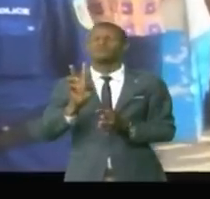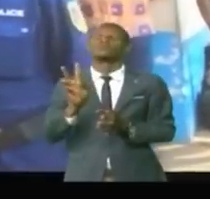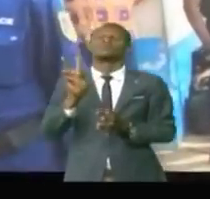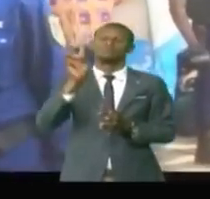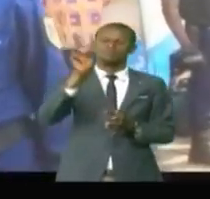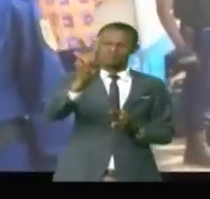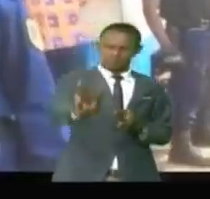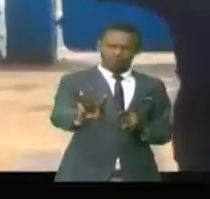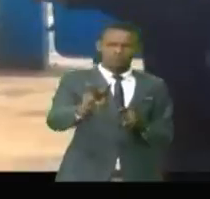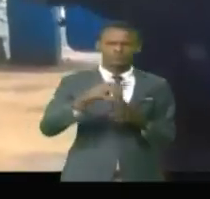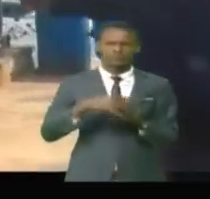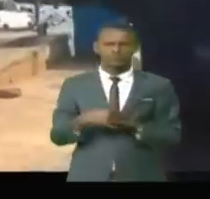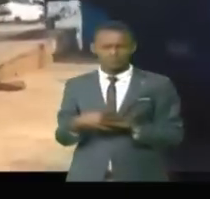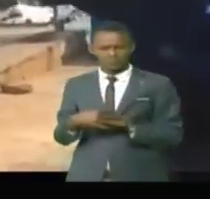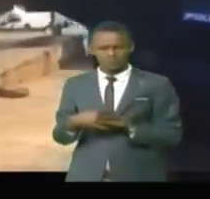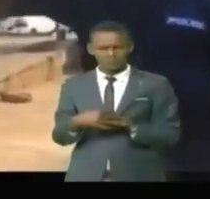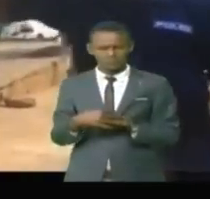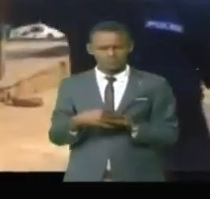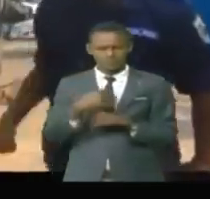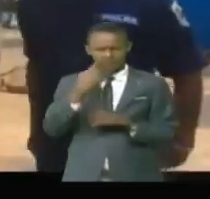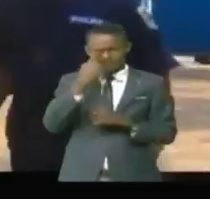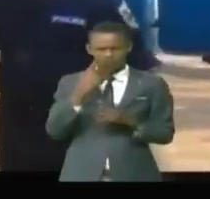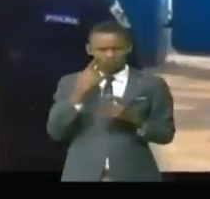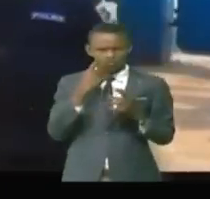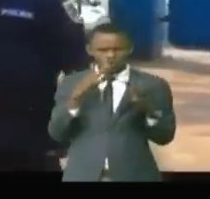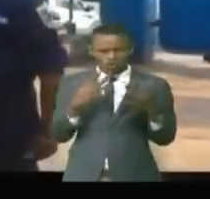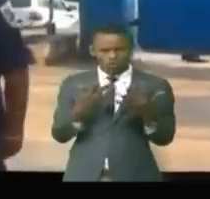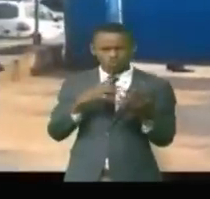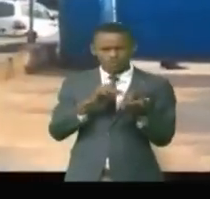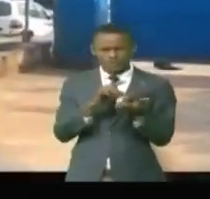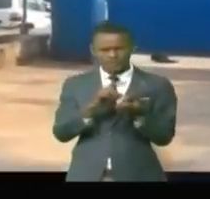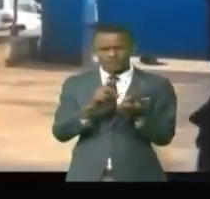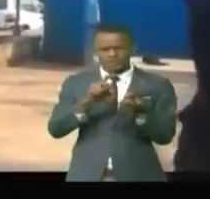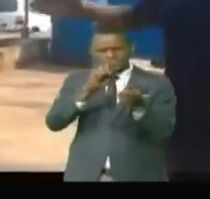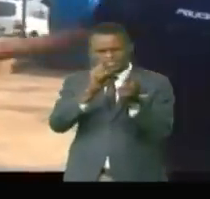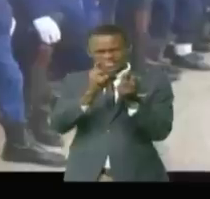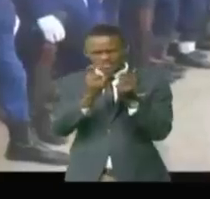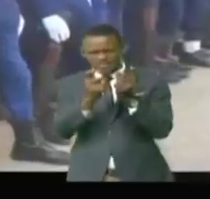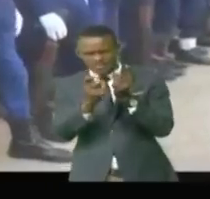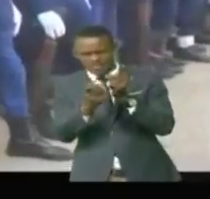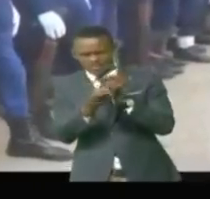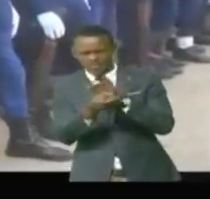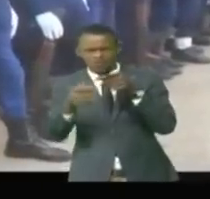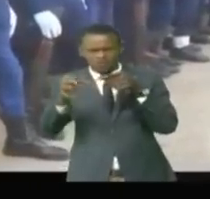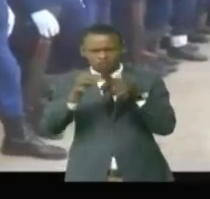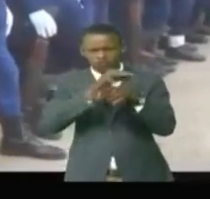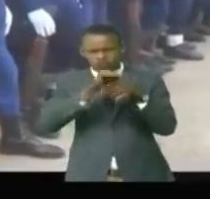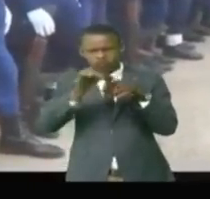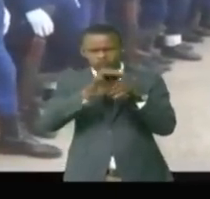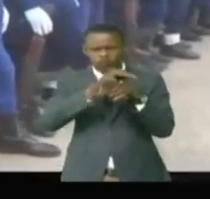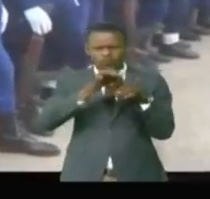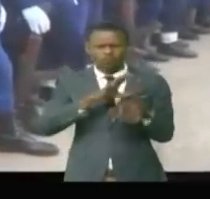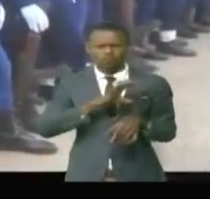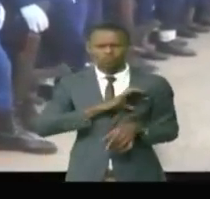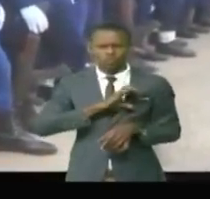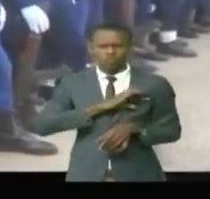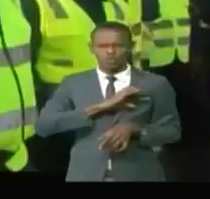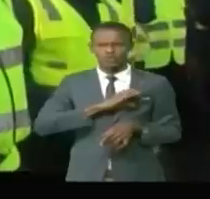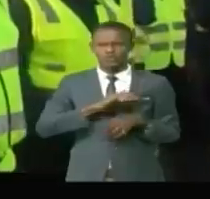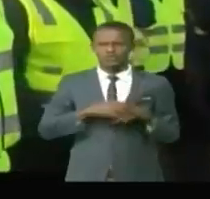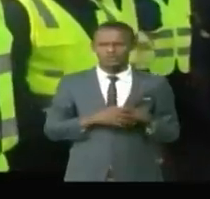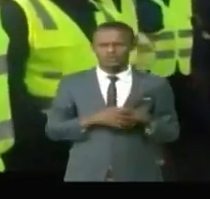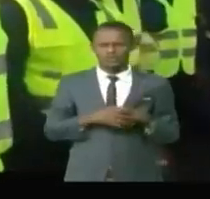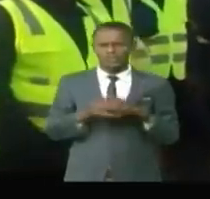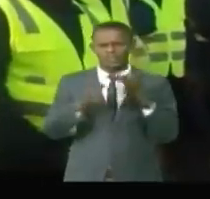Ebois en charge de la réforme de la police. S'adressant aux hommes des troupes, le général-major Abba Van François a insisté